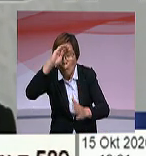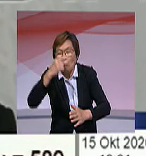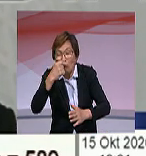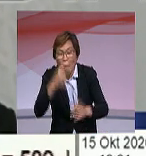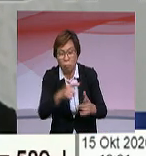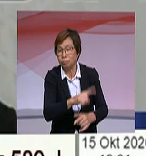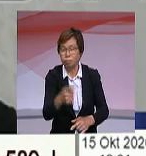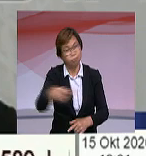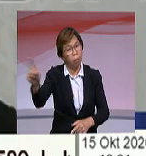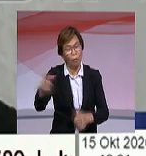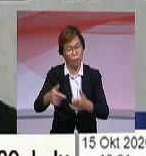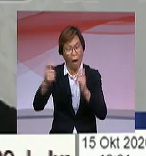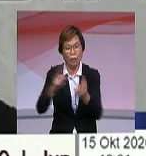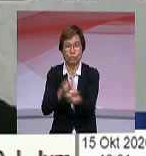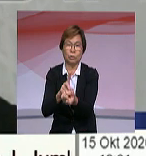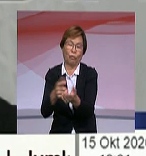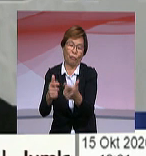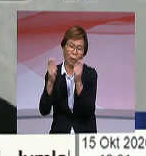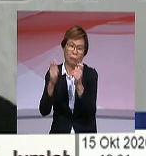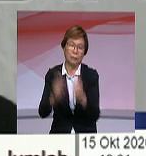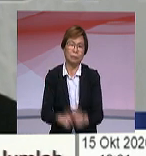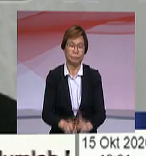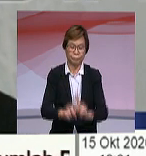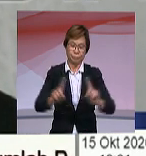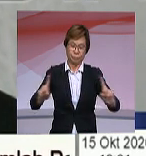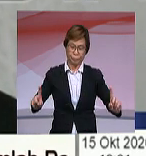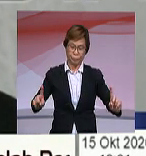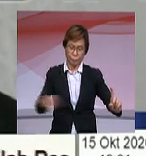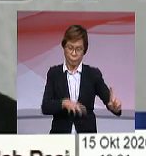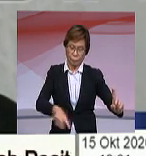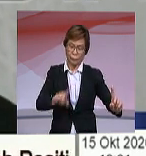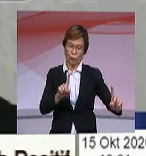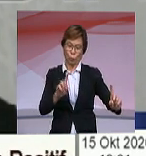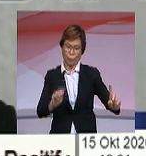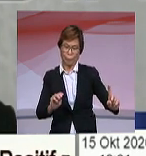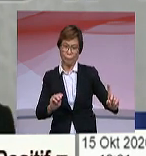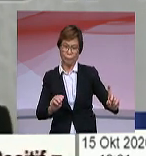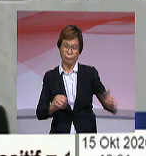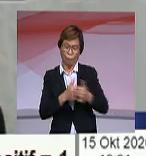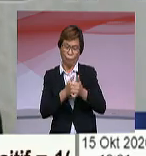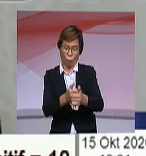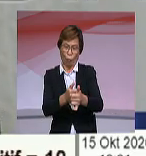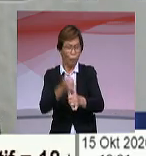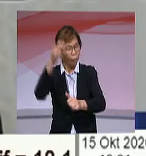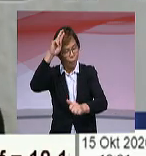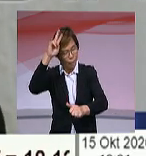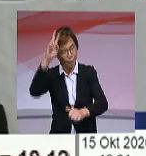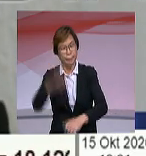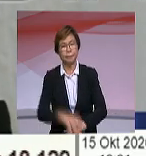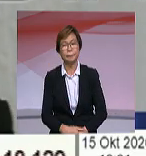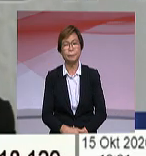segera mendapat pemeriksaan kesihatan. Penjarakan fizikal sekurang-kurangnya 1 meter diamalkan pada setiap